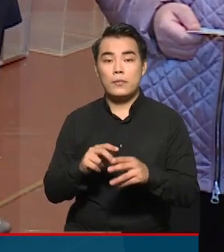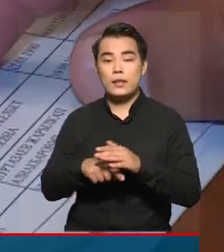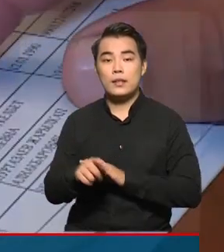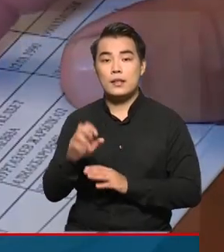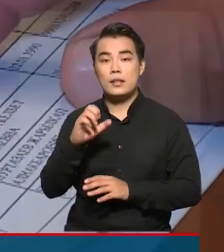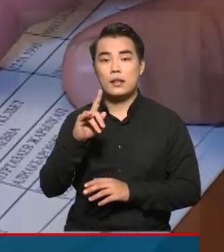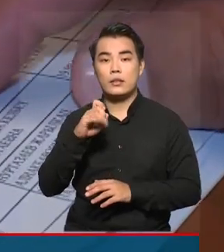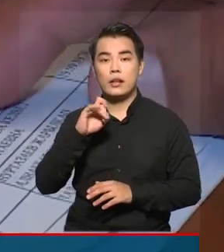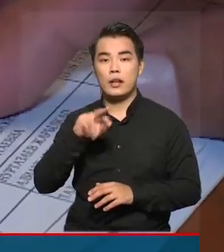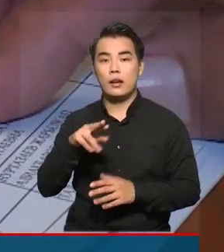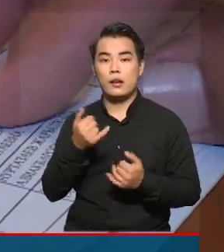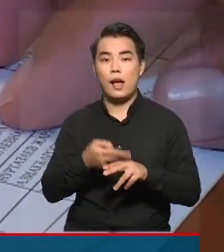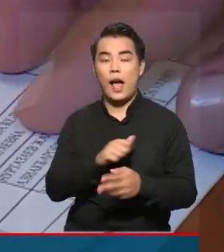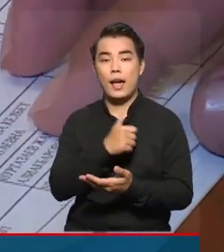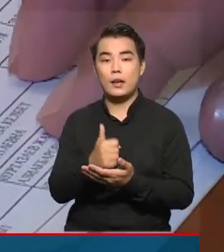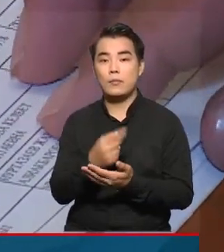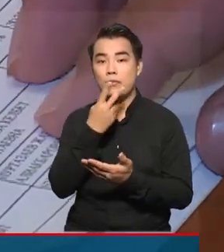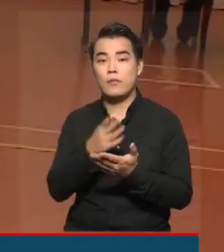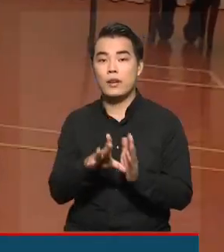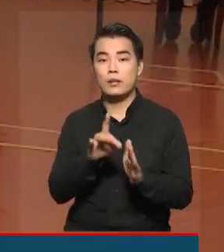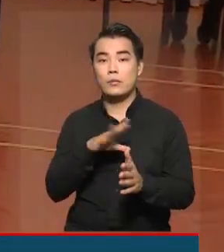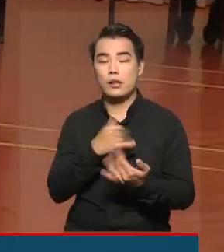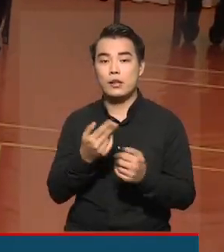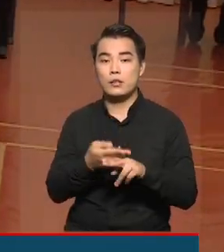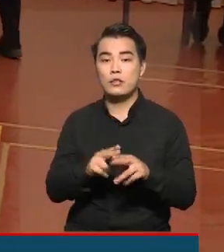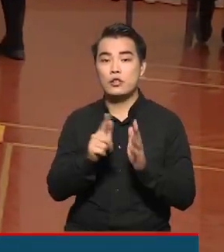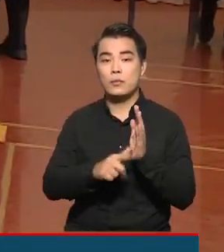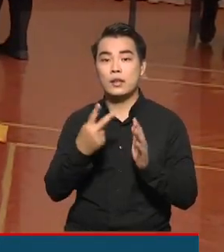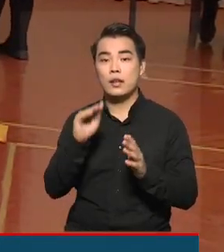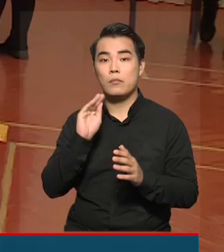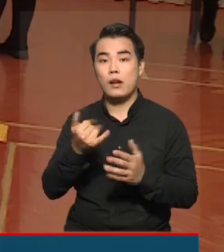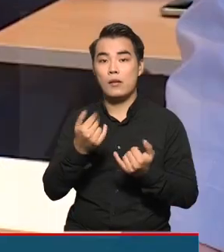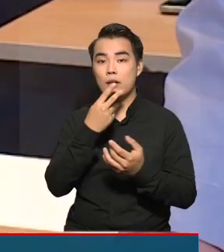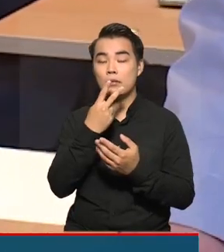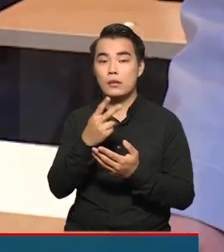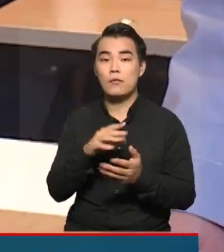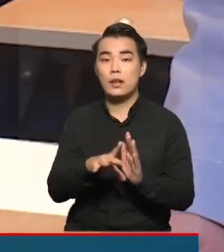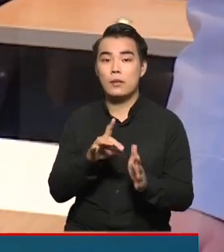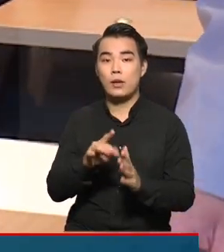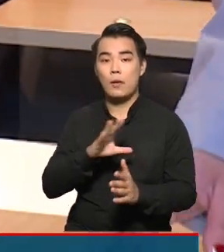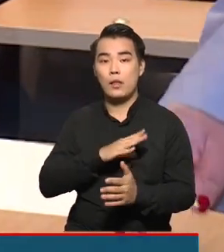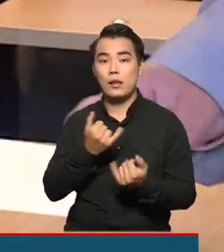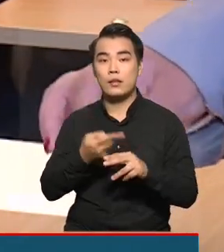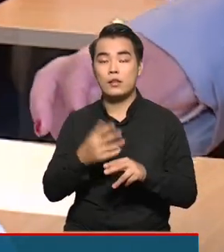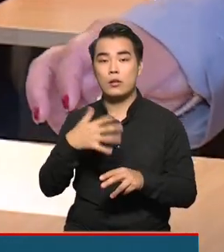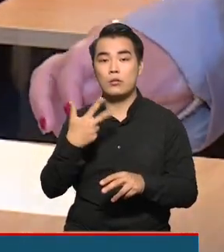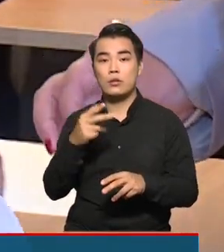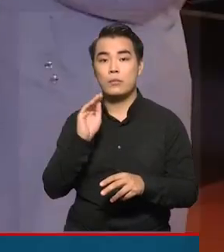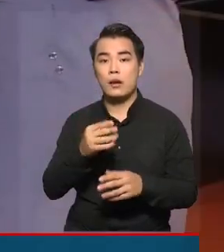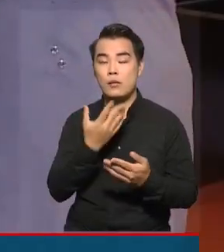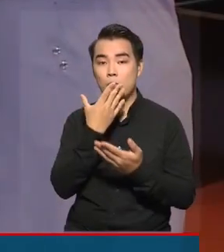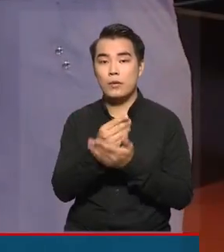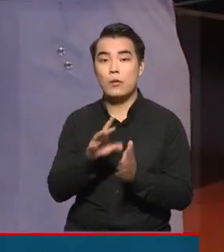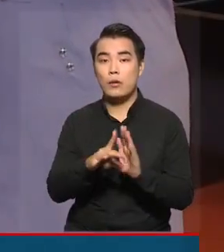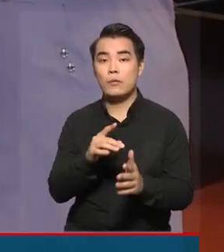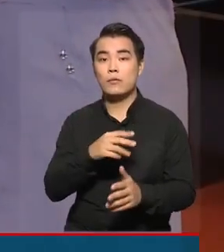және Шиел аудандарының әкімдері сайланды. Қос ауданда 72000-ден астам сайлаушы тіркелген. Оның 53866-сы өз таңдауын